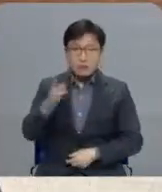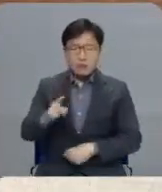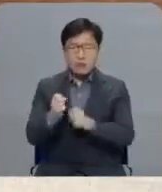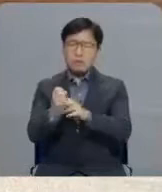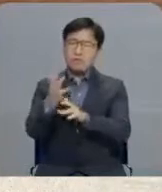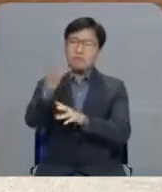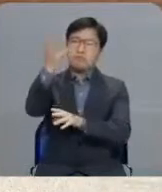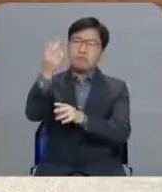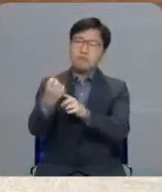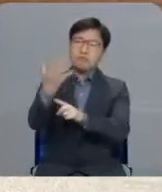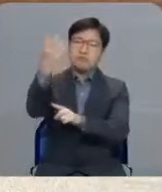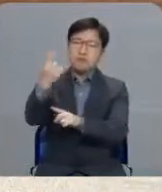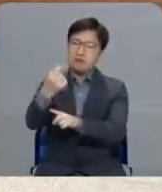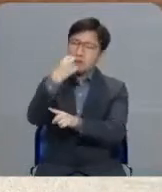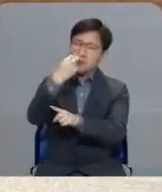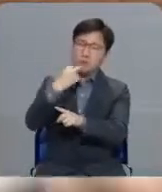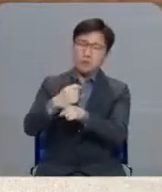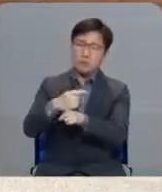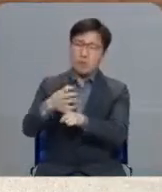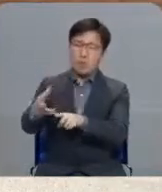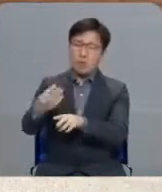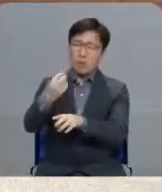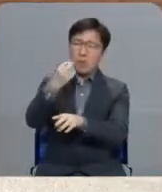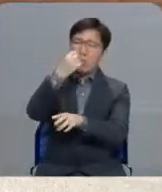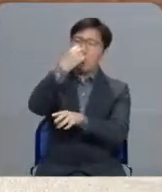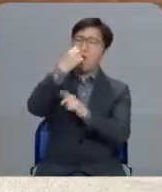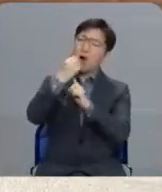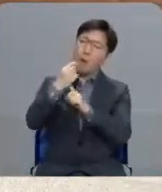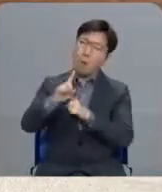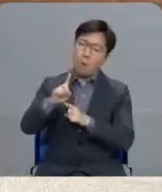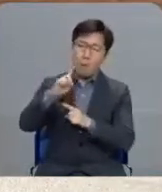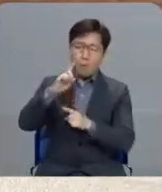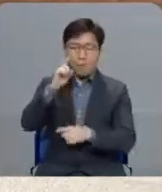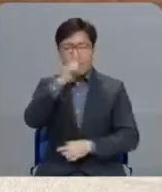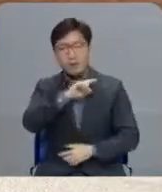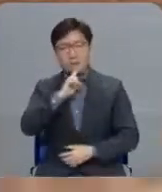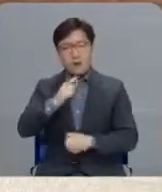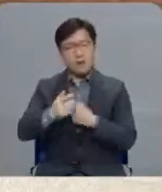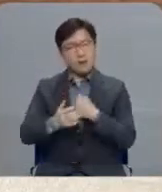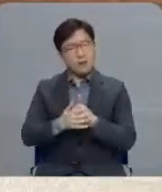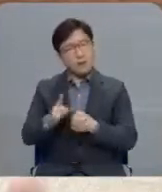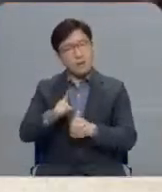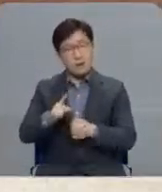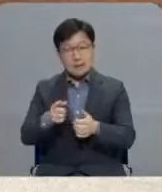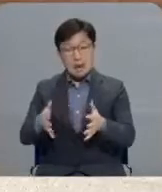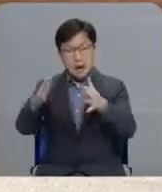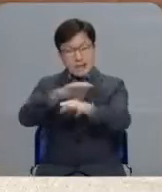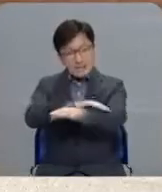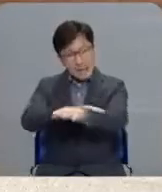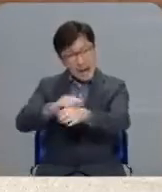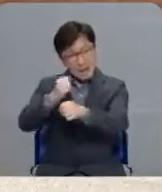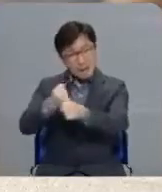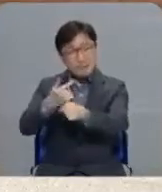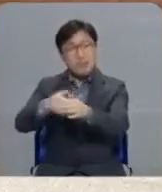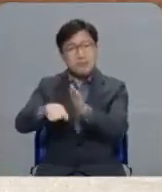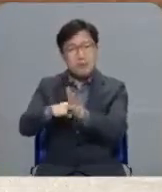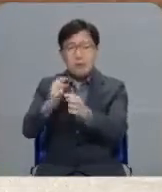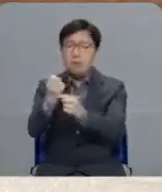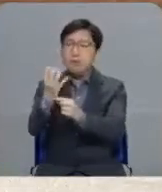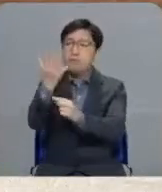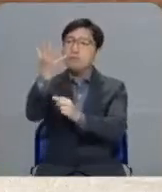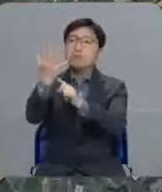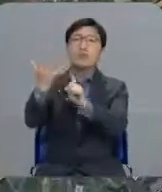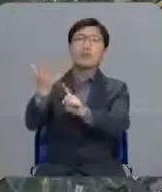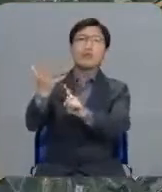또 그 나쁜 물질이 배출되는 것은 아무리 시설을 잘해도 굴뚝에서 나오는 연기는 어떻게 할